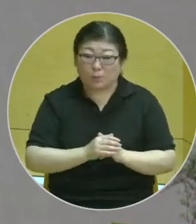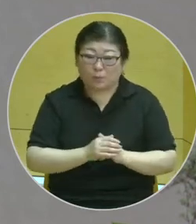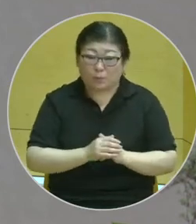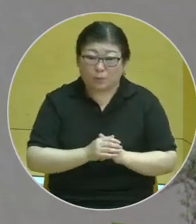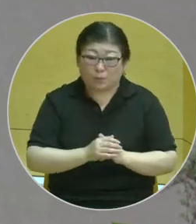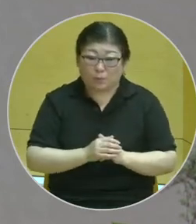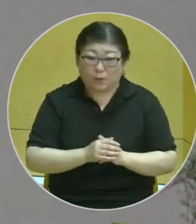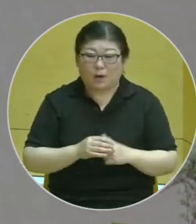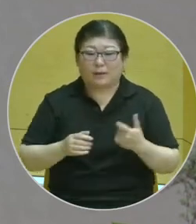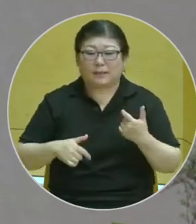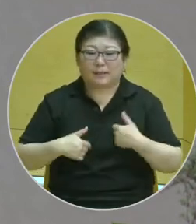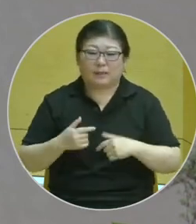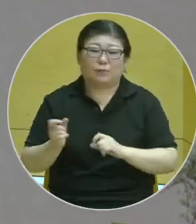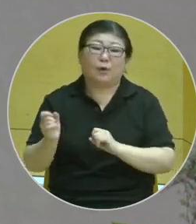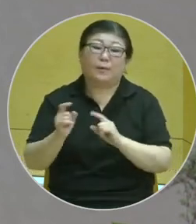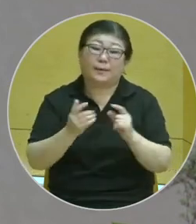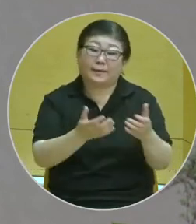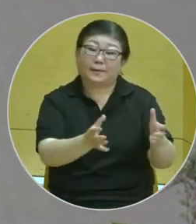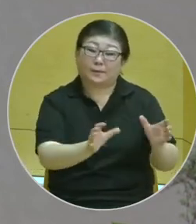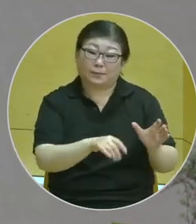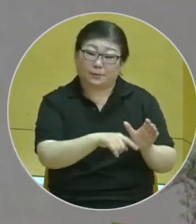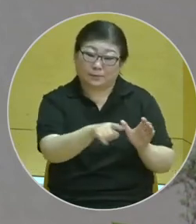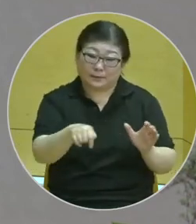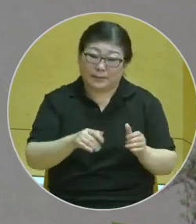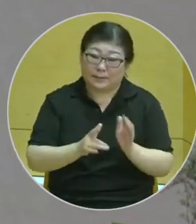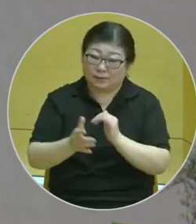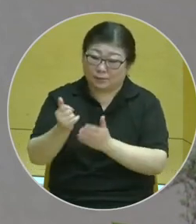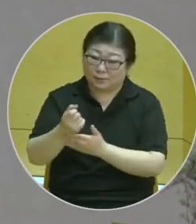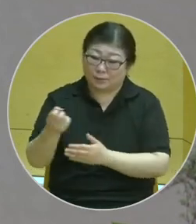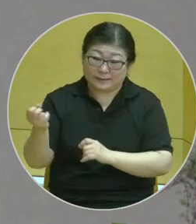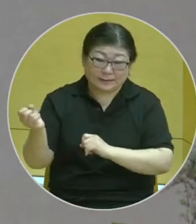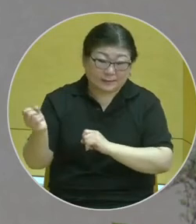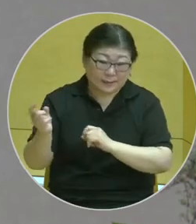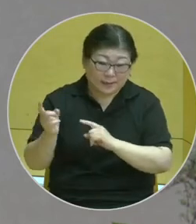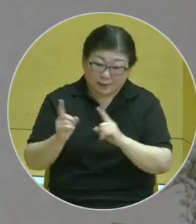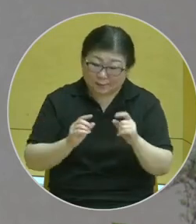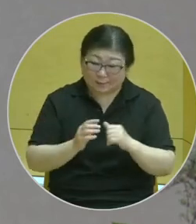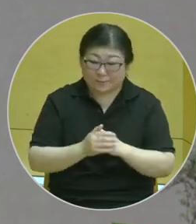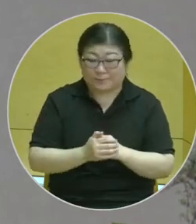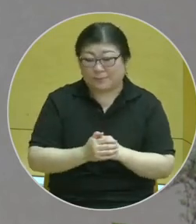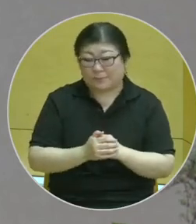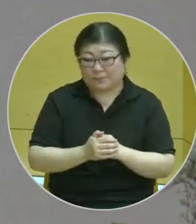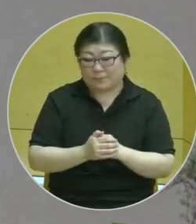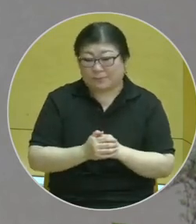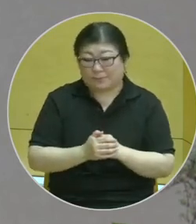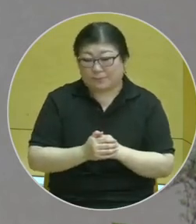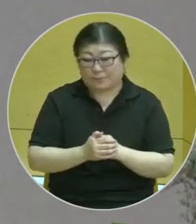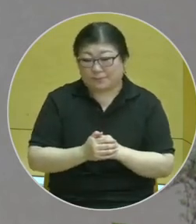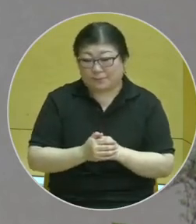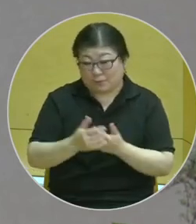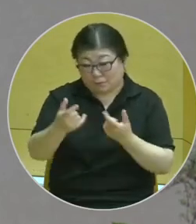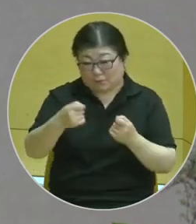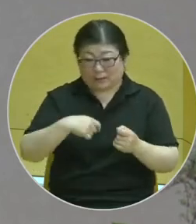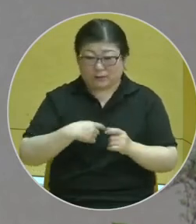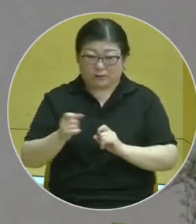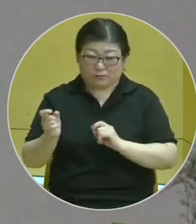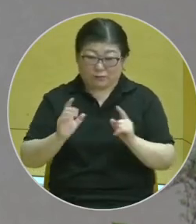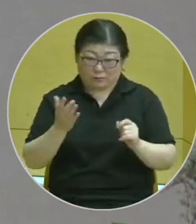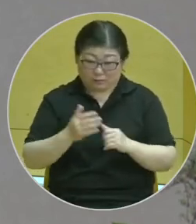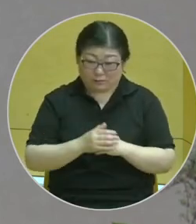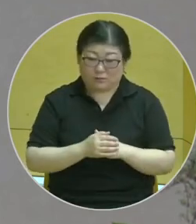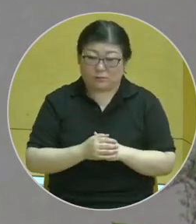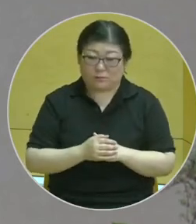자기도 서희 기쁨이 회복되는 거에요 예수님이 다시 사랑하셨다 예수님의 부활이 나의 부활이 다 확신을 갖고 사랑할까 는 예수님의 부활이